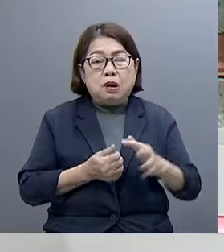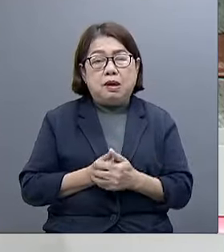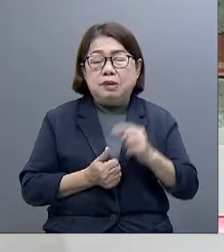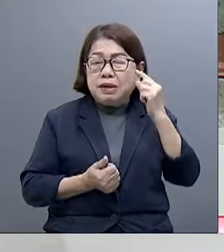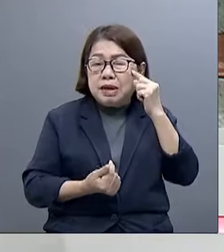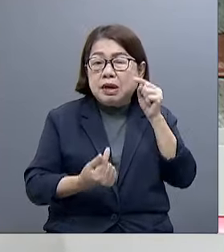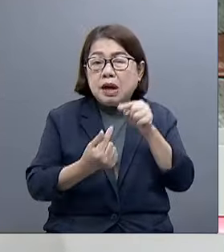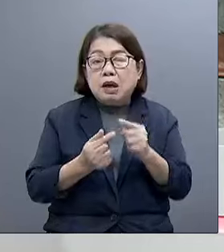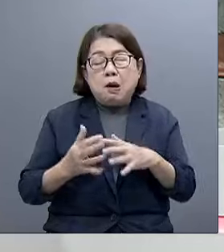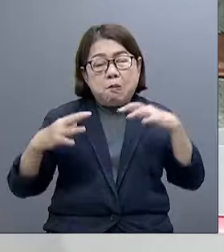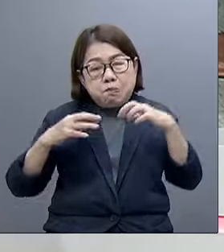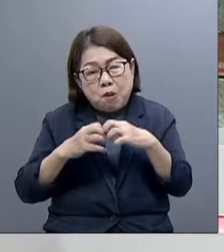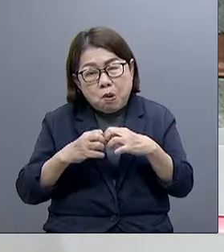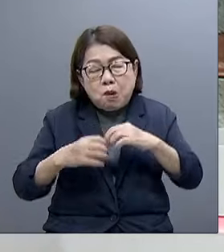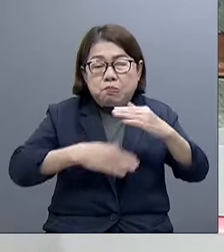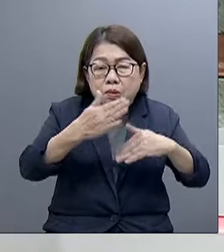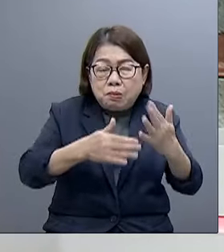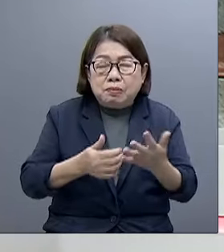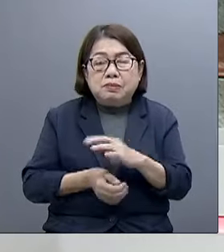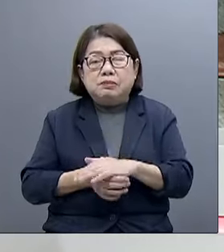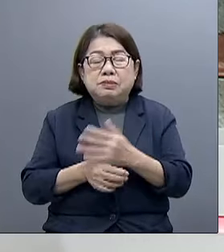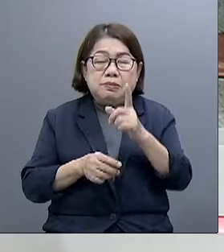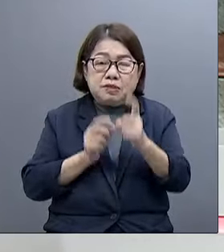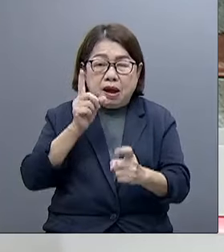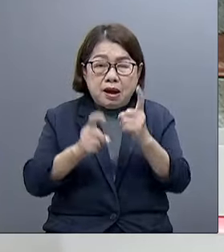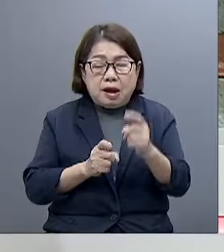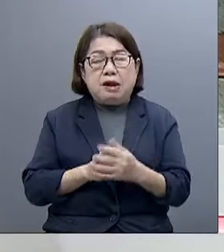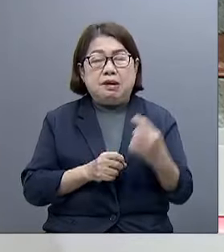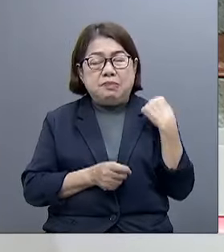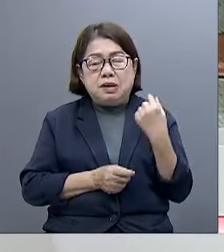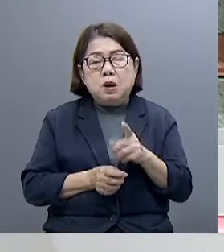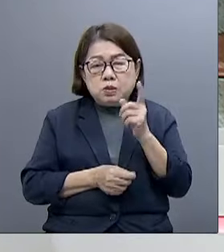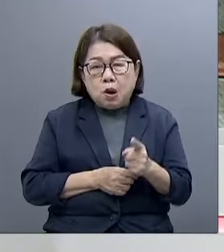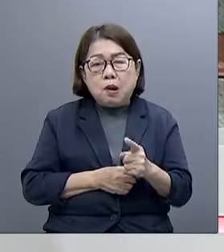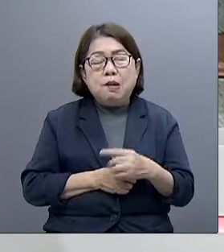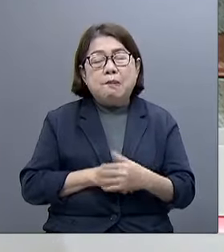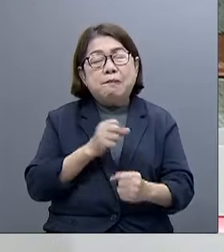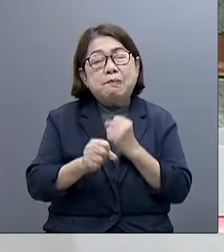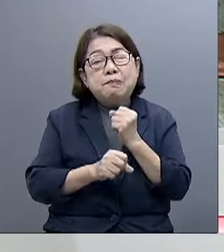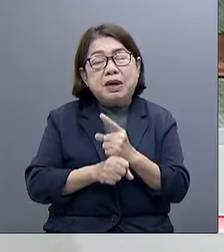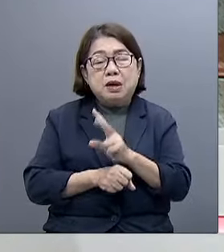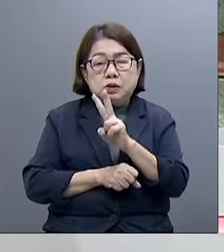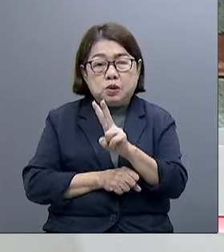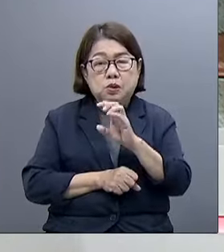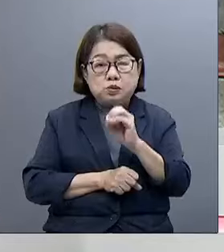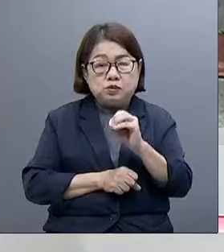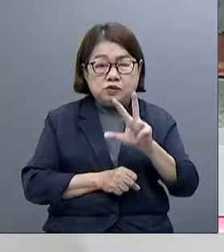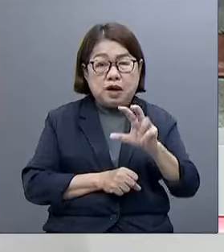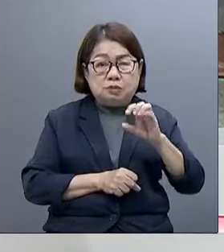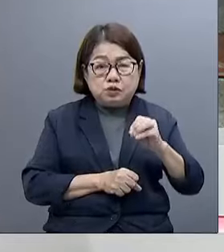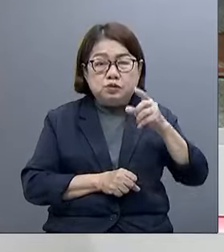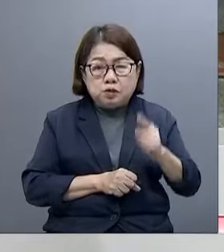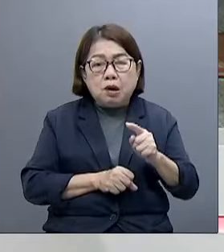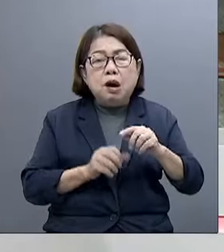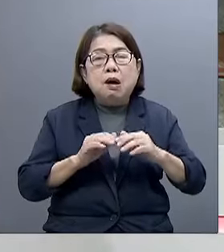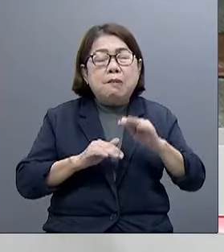ลดตัวเลขการเสียชีวิตและบาดเจ็บจากอุบัติเหตุทางถนนลงให้ได้อย่างน้อยร้อยละ50ภายในปี2030ค่ะโดยรายง